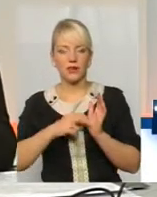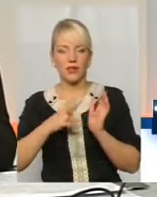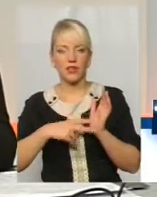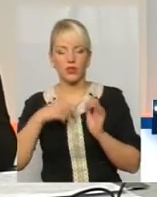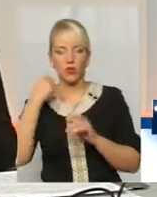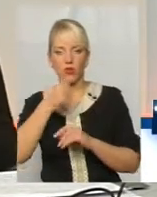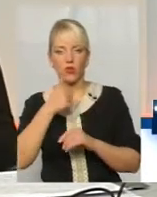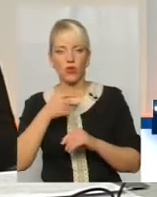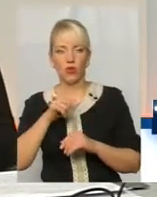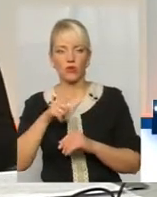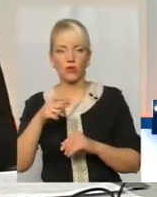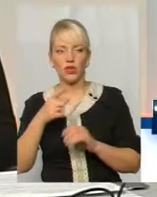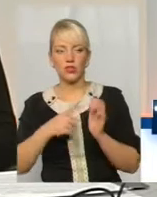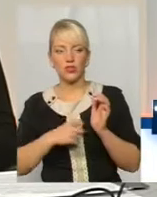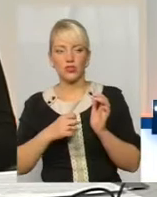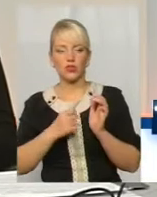номером